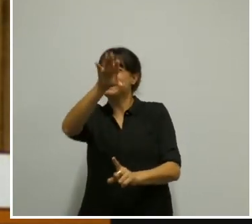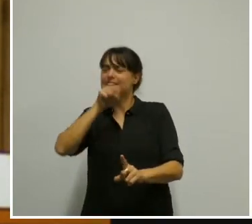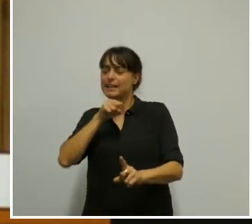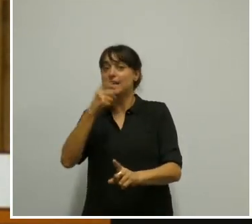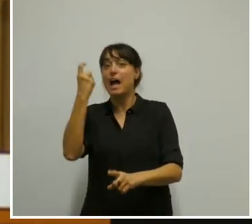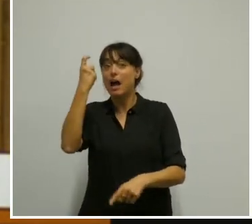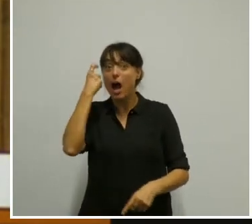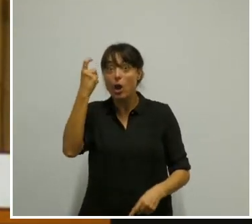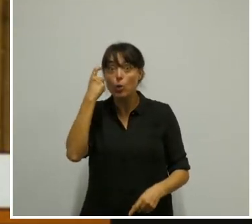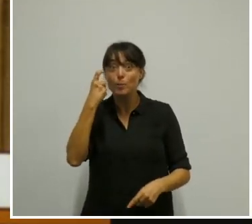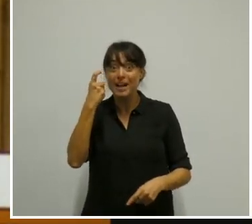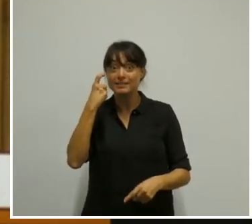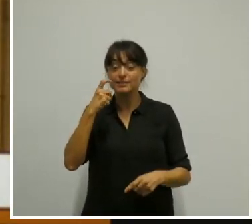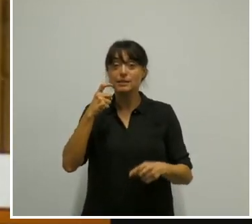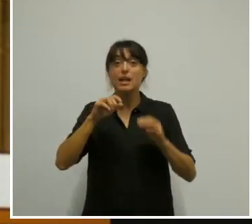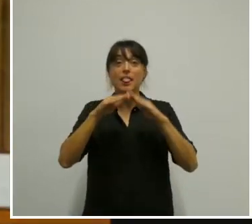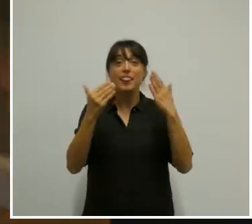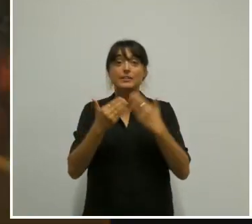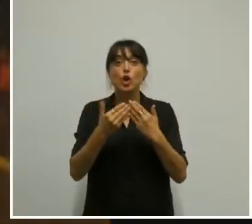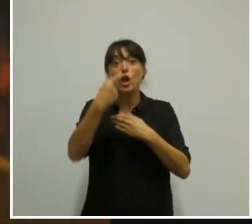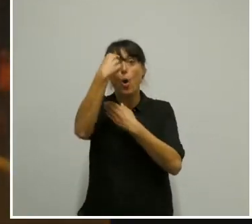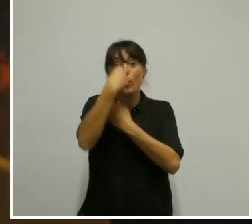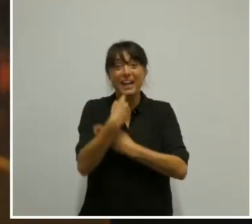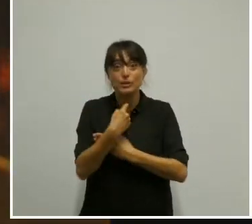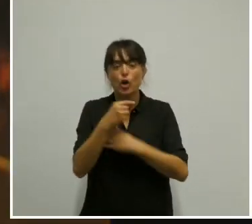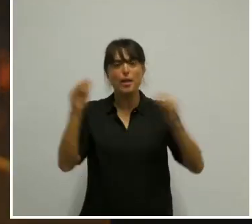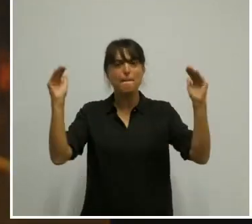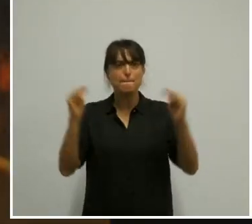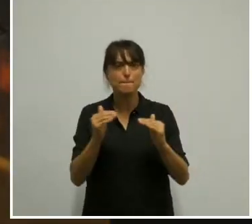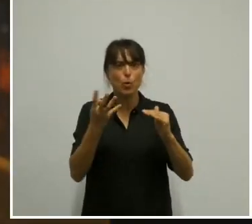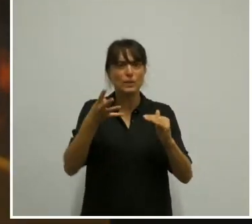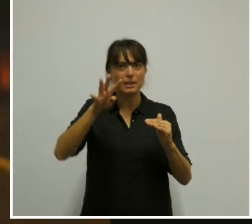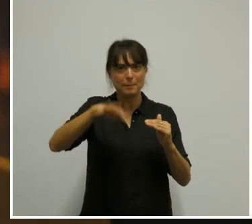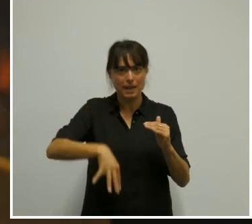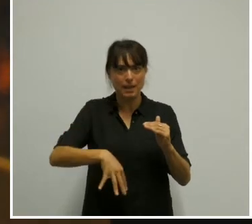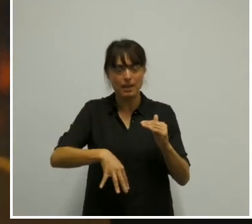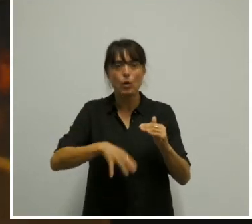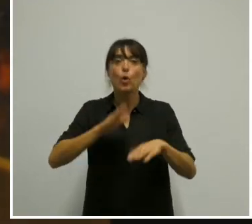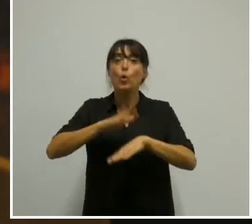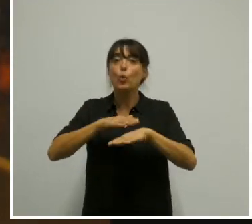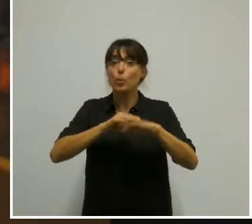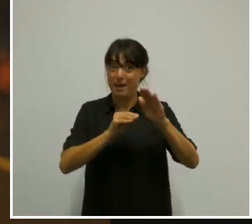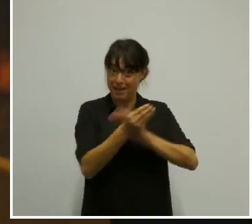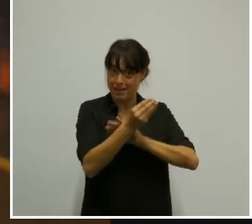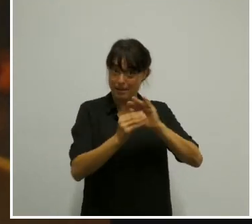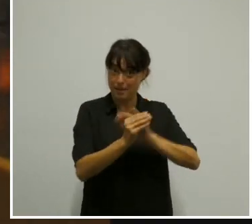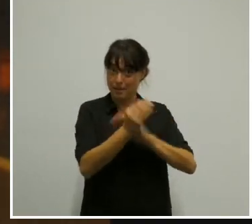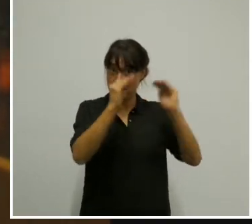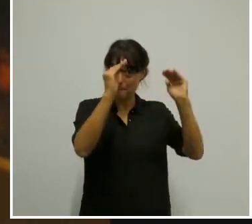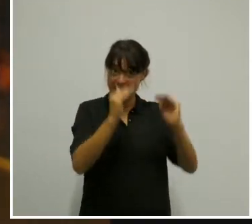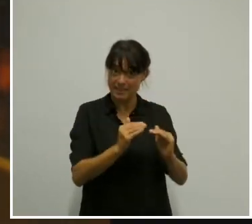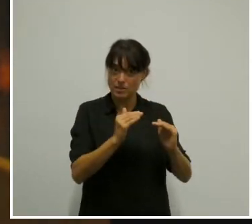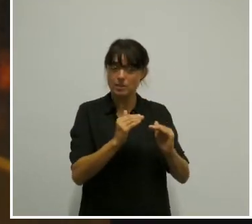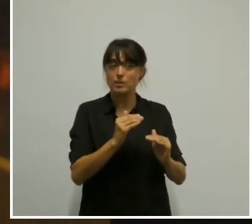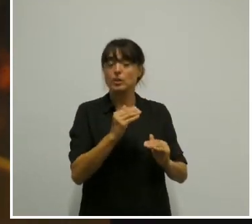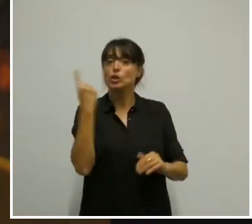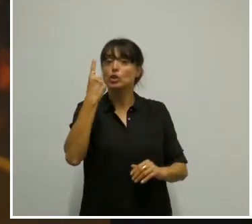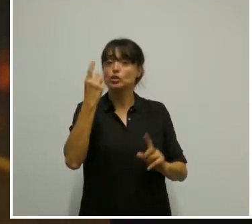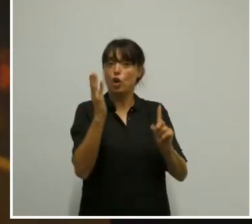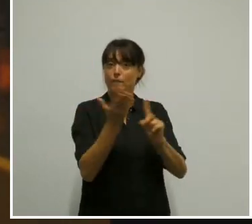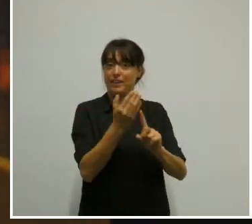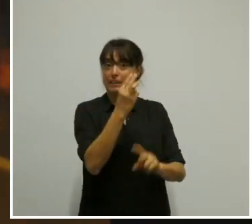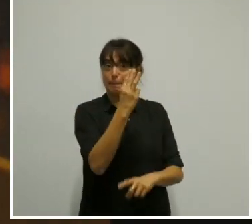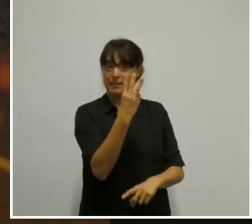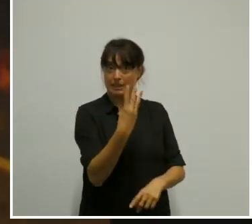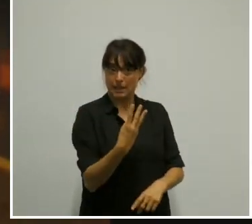els alumnes d'escolarització obligatòria, 4.000 alumnes. No? Hi ha una part de natalitat, que només afectaria a P3, i l'altra